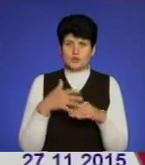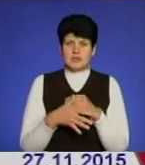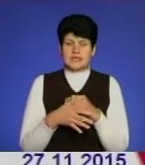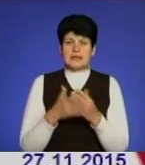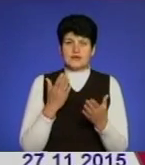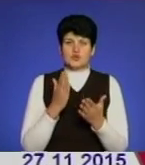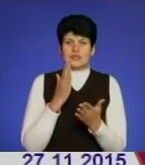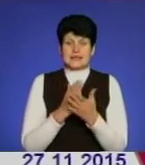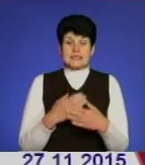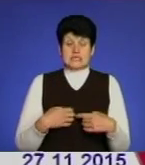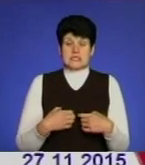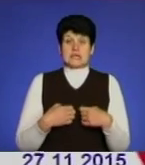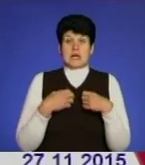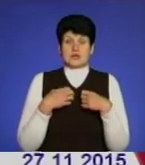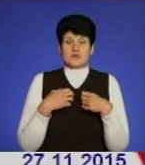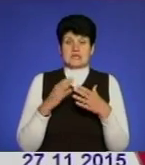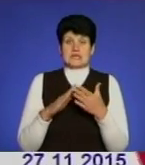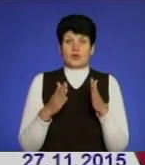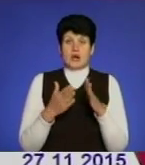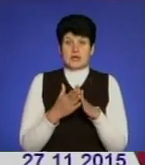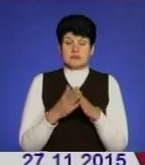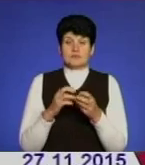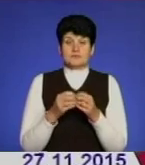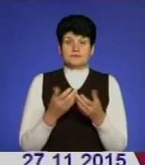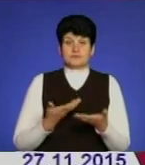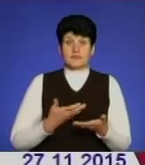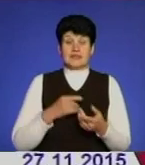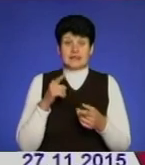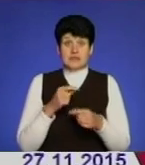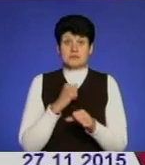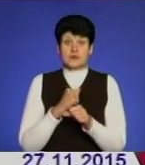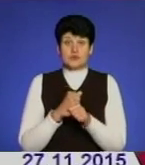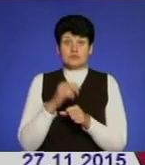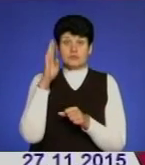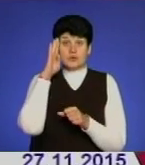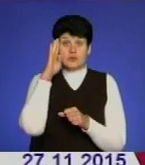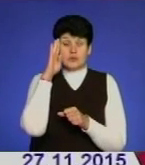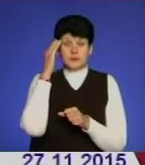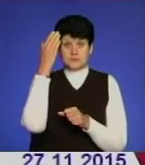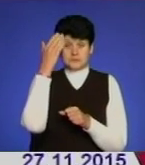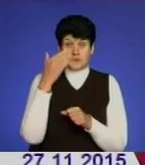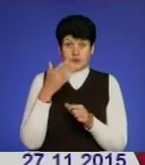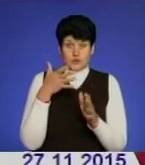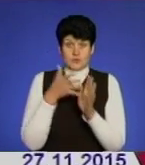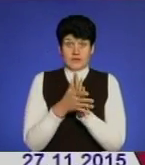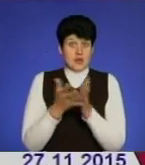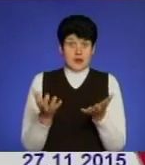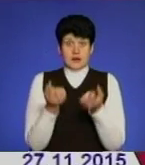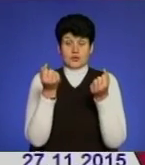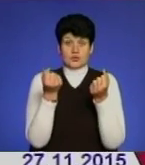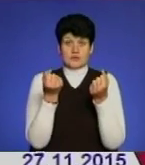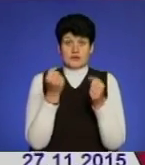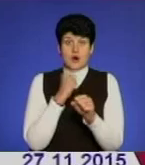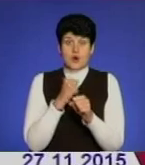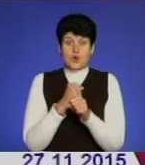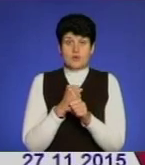йде стресова ситуація, загроза життю, так спрацьовує мозжечок в ліву півкулю, що людина спасає. Вона